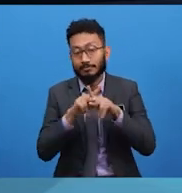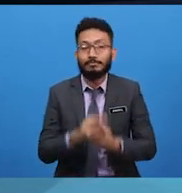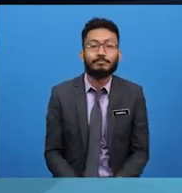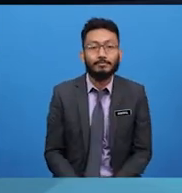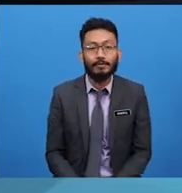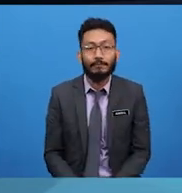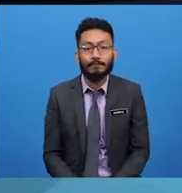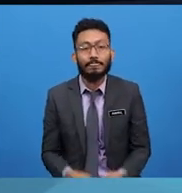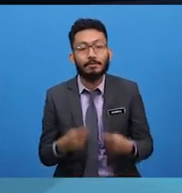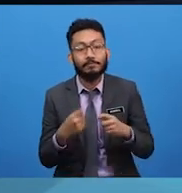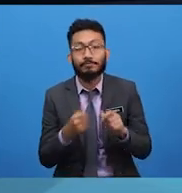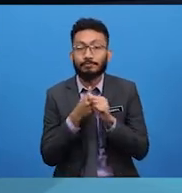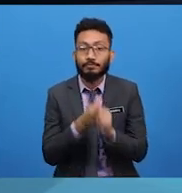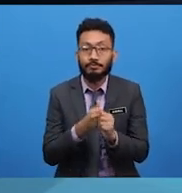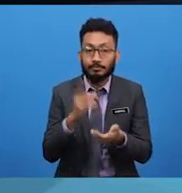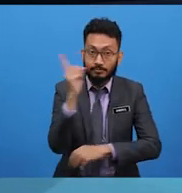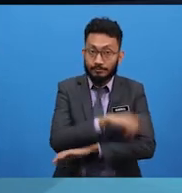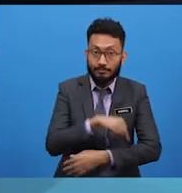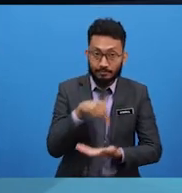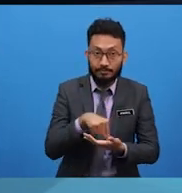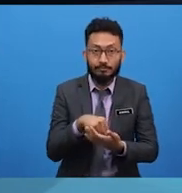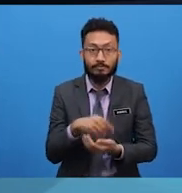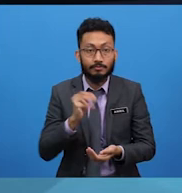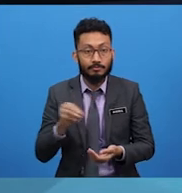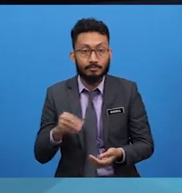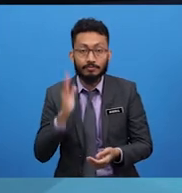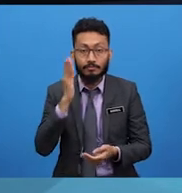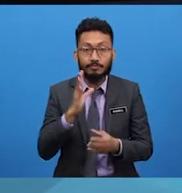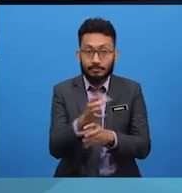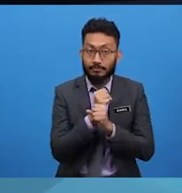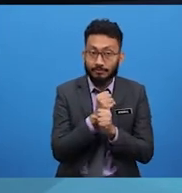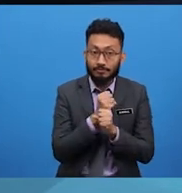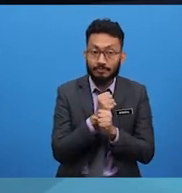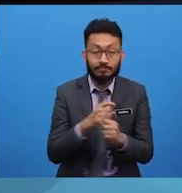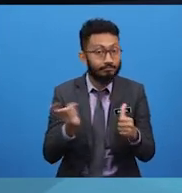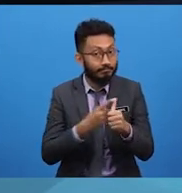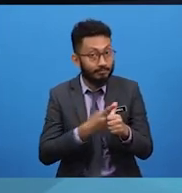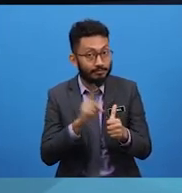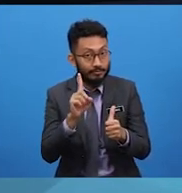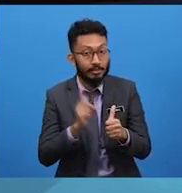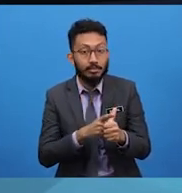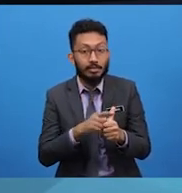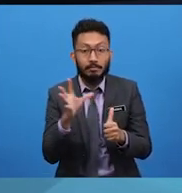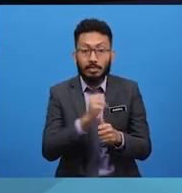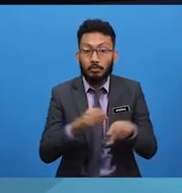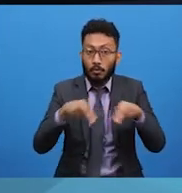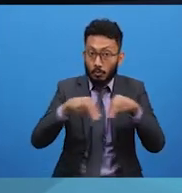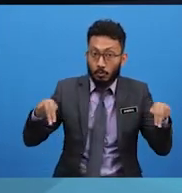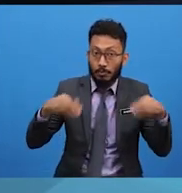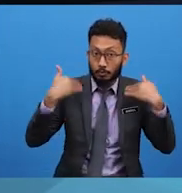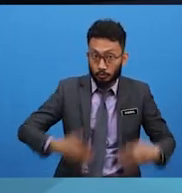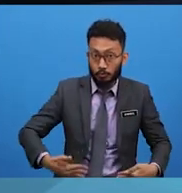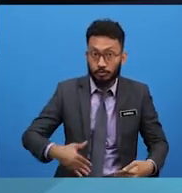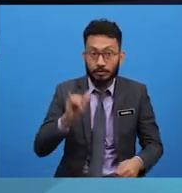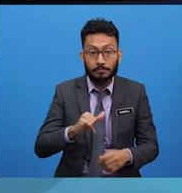Setelah mengikuti pembelajaran hari ini, murid-murid akan dapat pertama, mengambil ukuran badan yang tepat